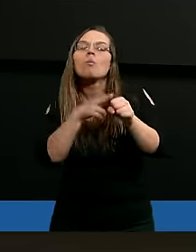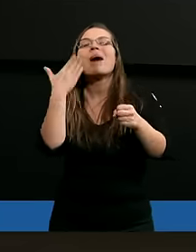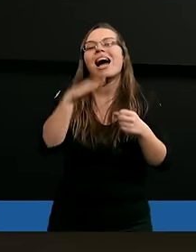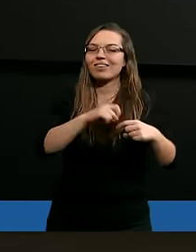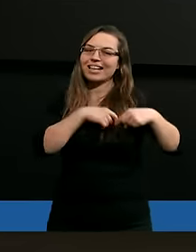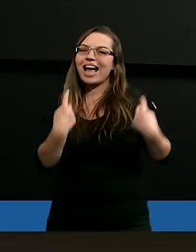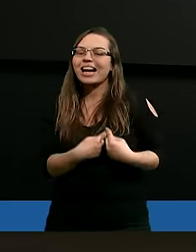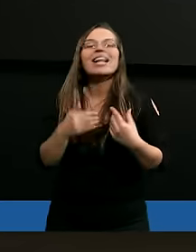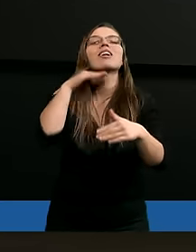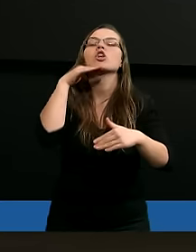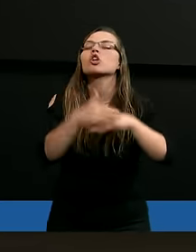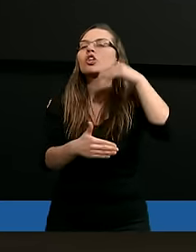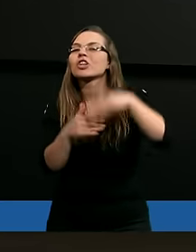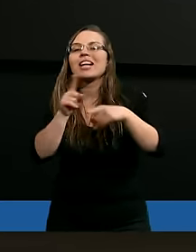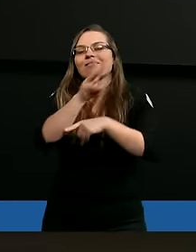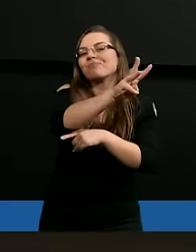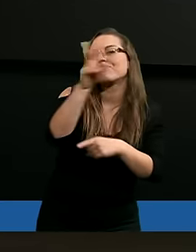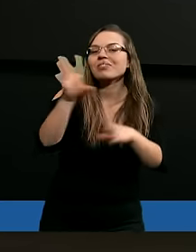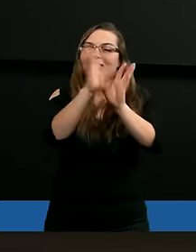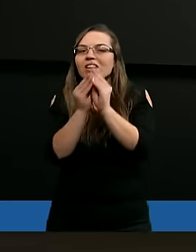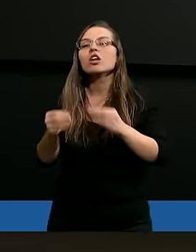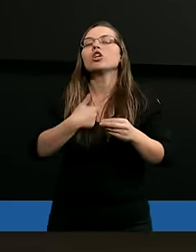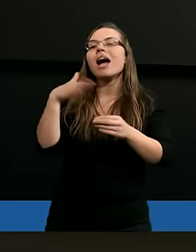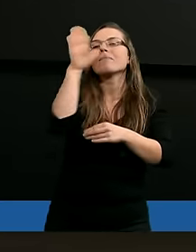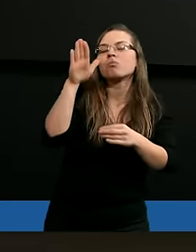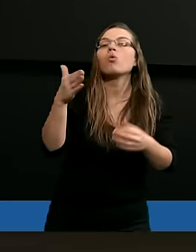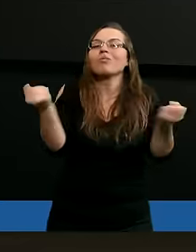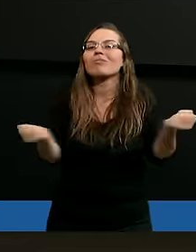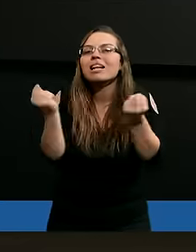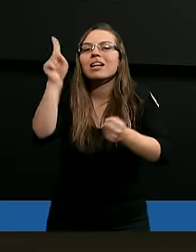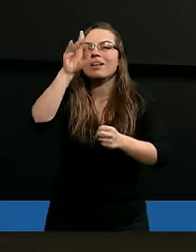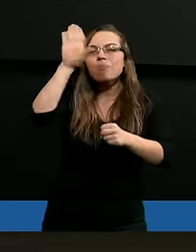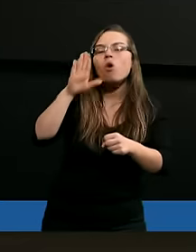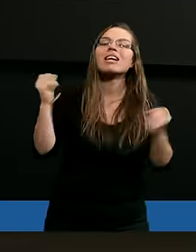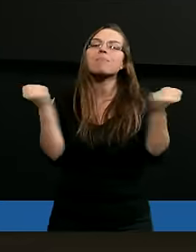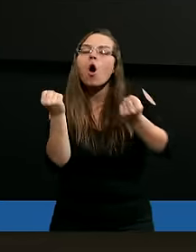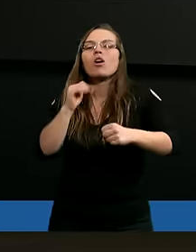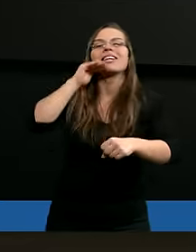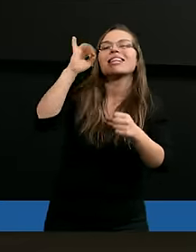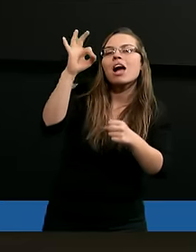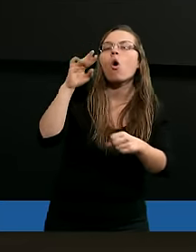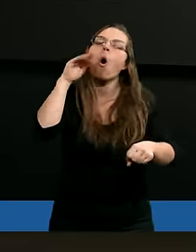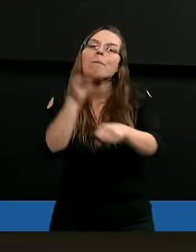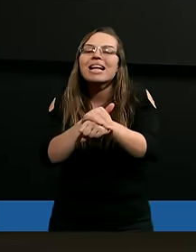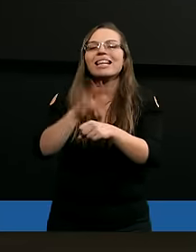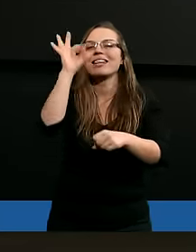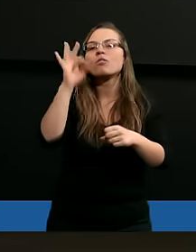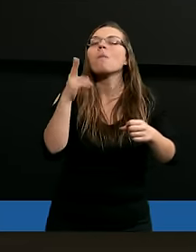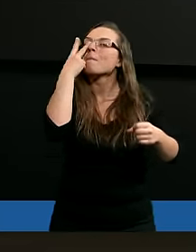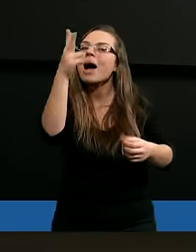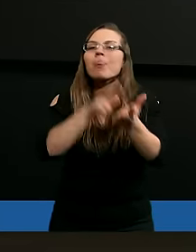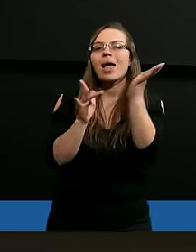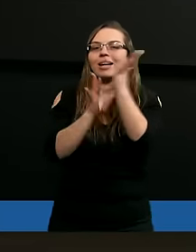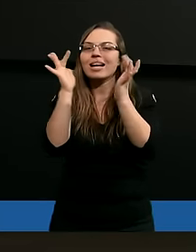bardzo serdecznie życzę, żeby był przeżyty w Bożej mocy, w Jego obecności, patrząc na